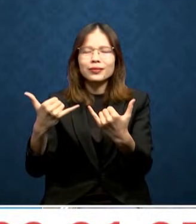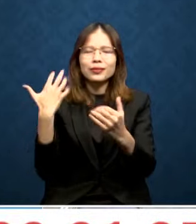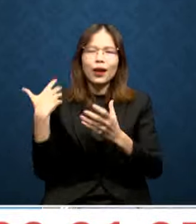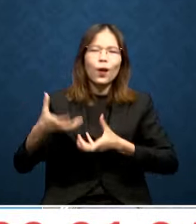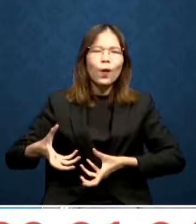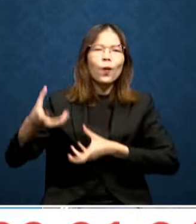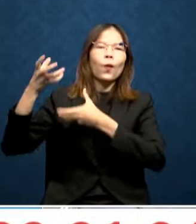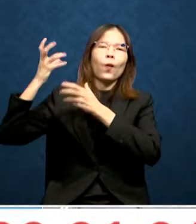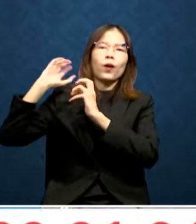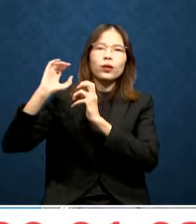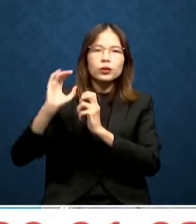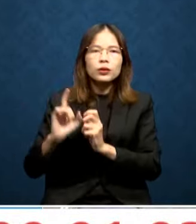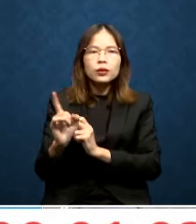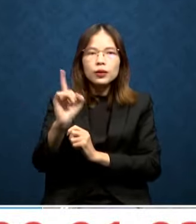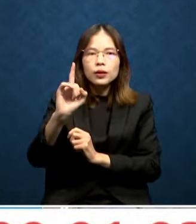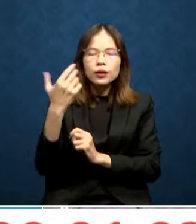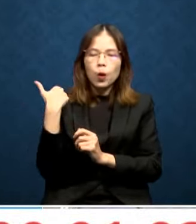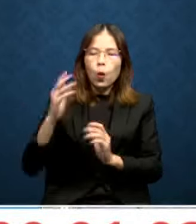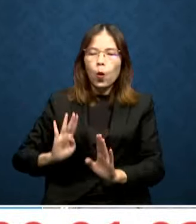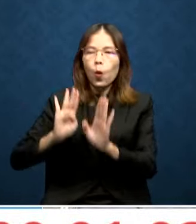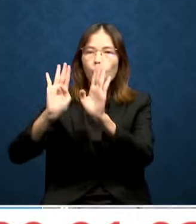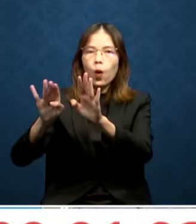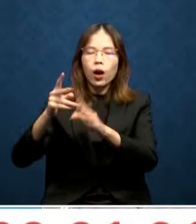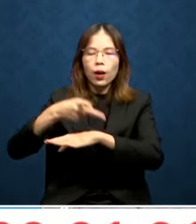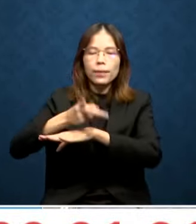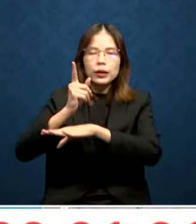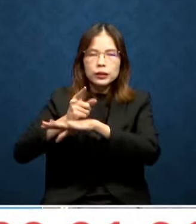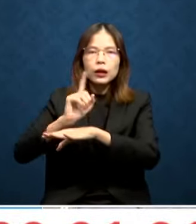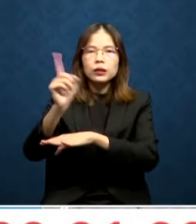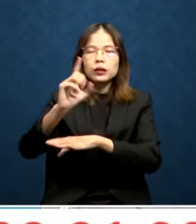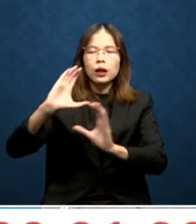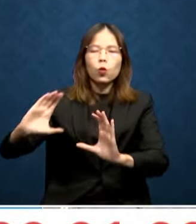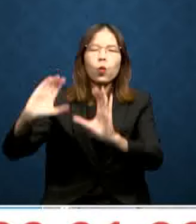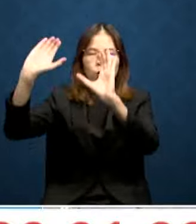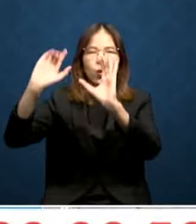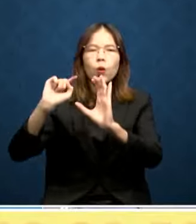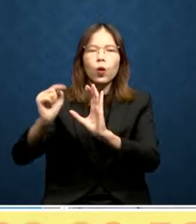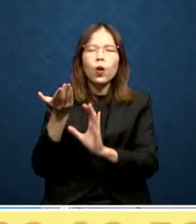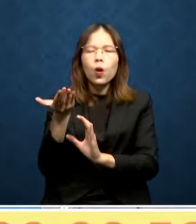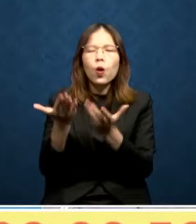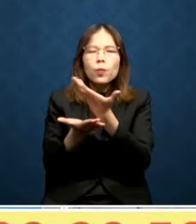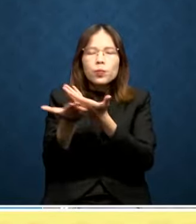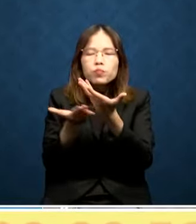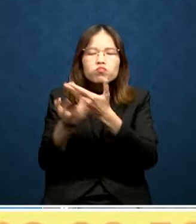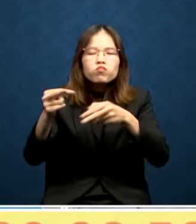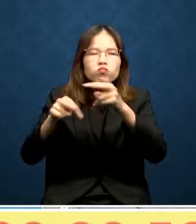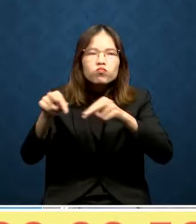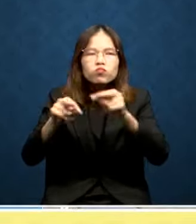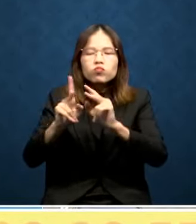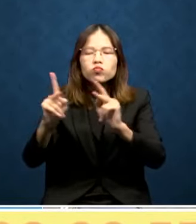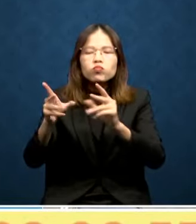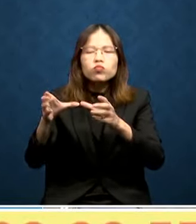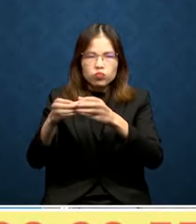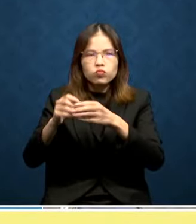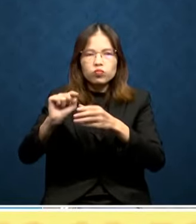เนี่ยผมว่าอยากจะฝากนะครับท่านประธานไปถึงรัฐบาลชุดใหม่นะครับขอให้พิจารณามติของคณะกรรมการชุด